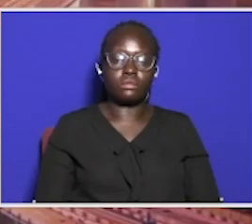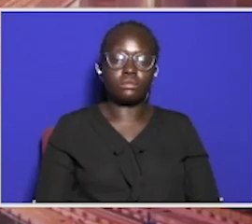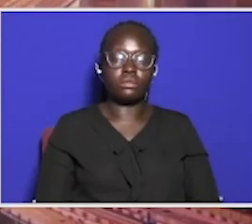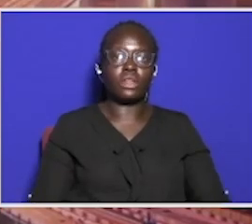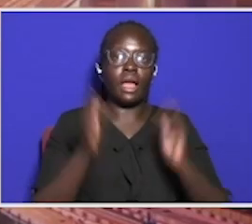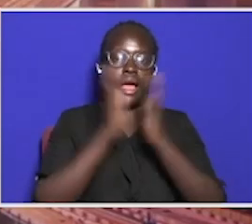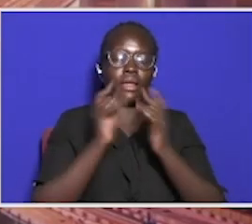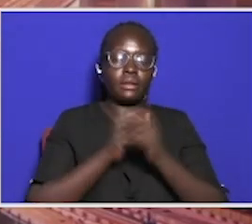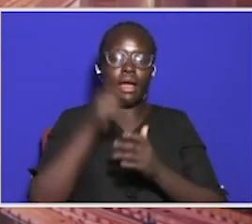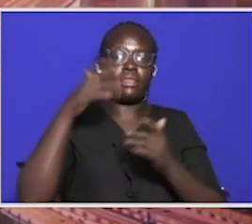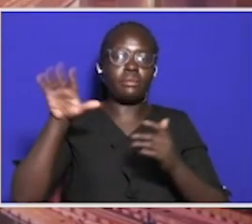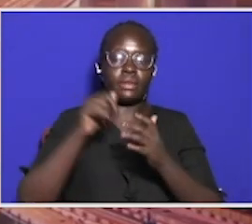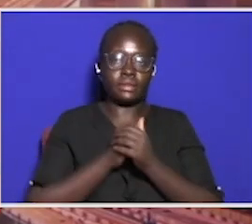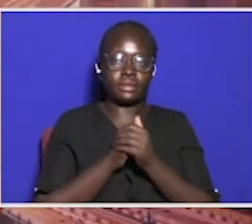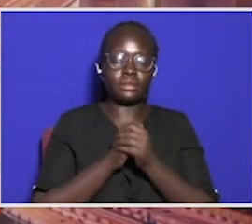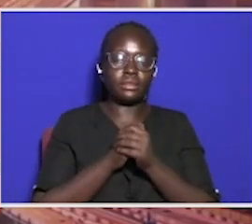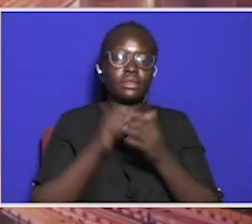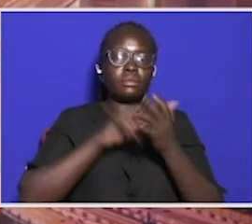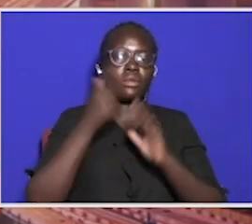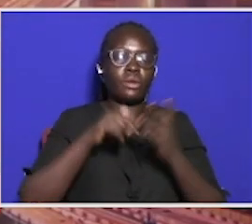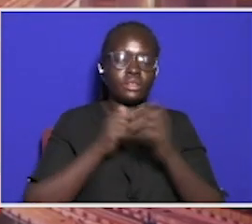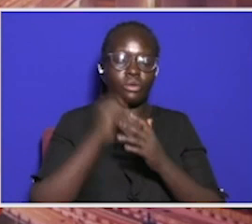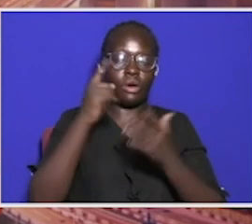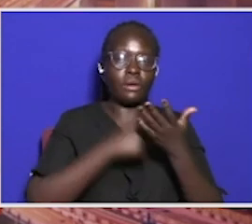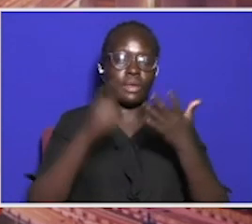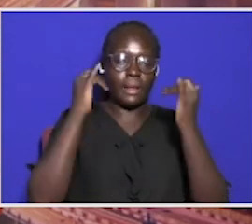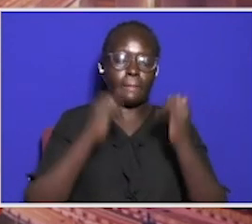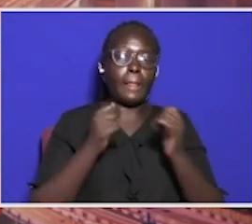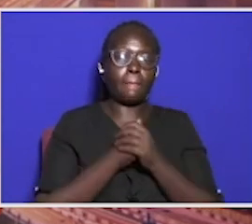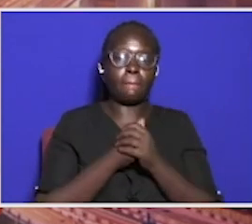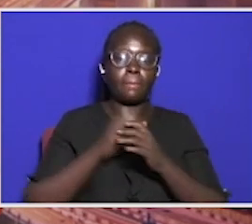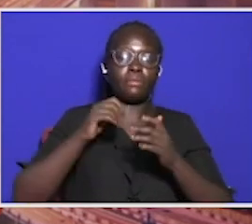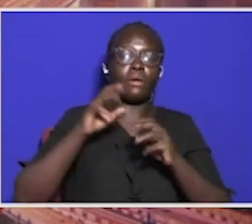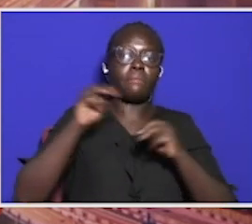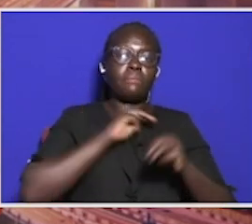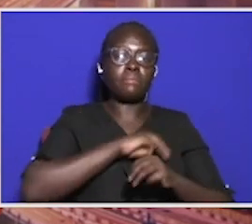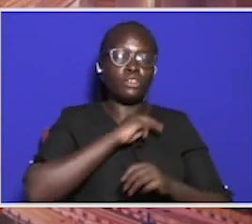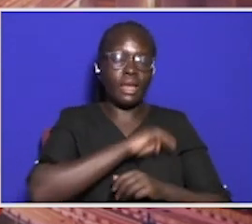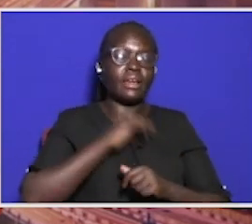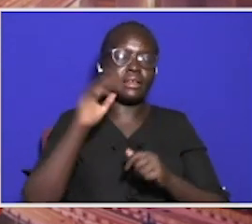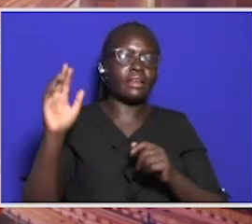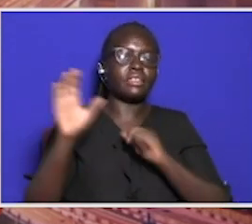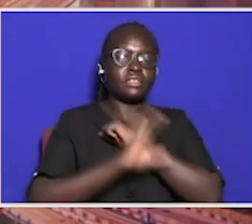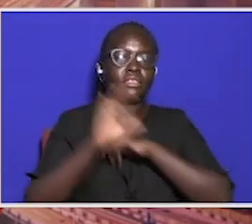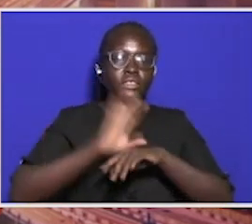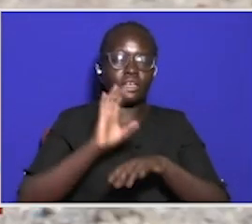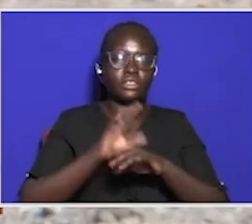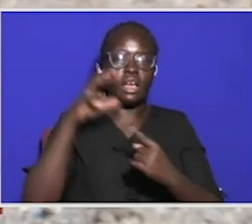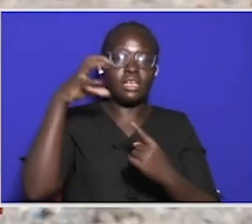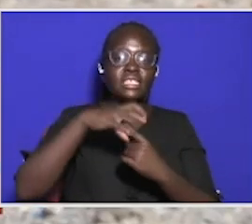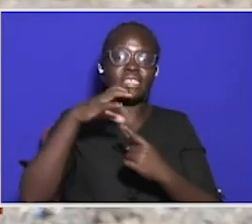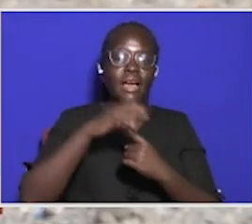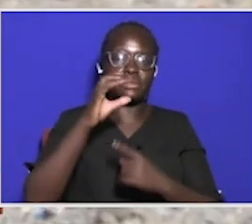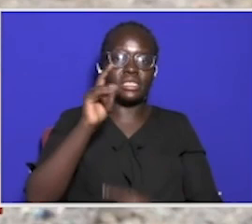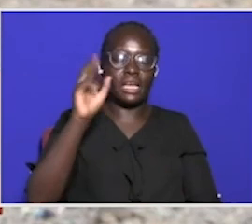Na kwengineko mtazamaji ni kuwa kwa wiki moja sasa kitengo cha umishonari cha kanisa ya sita